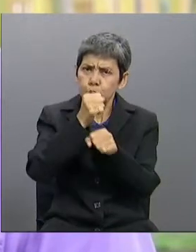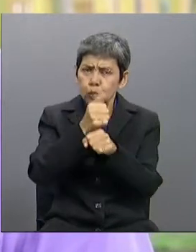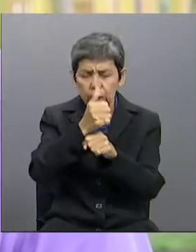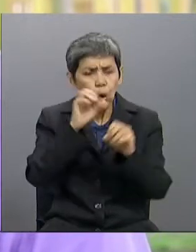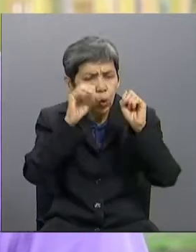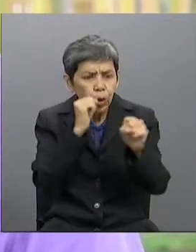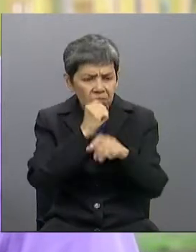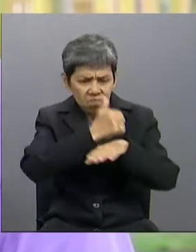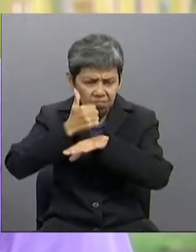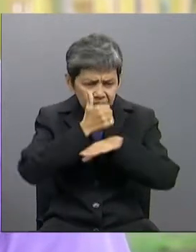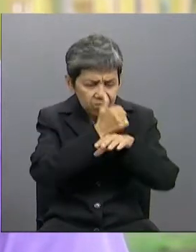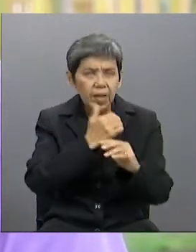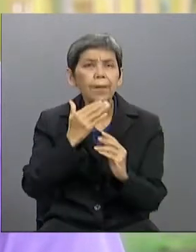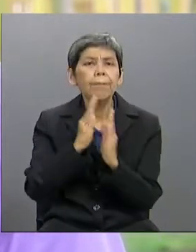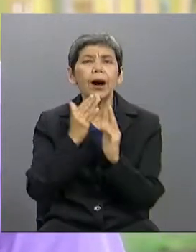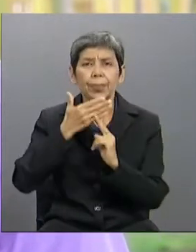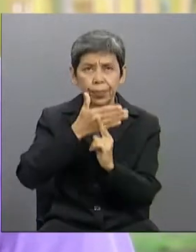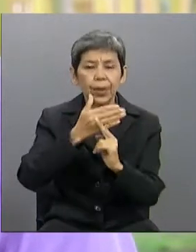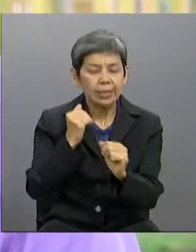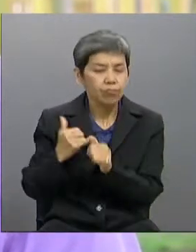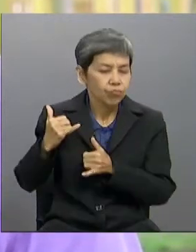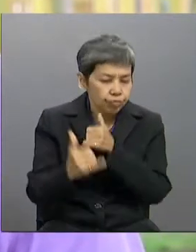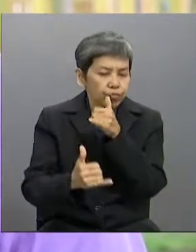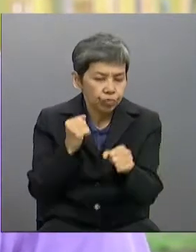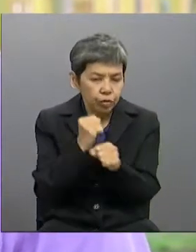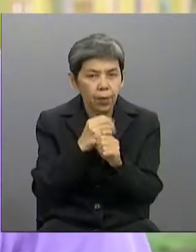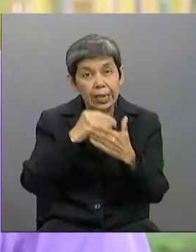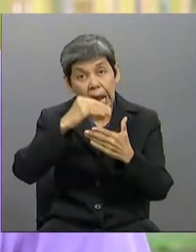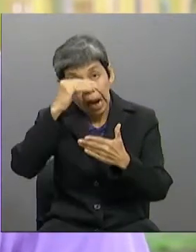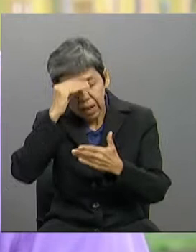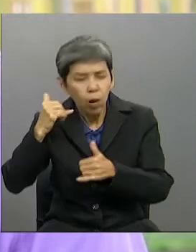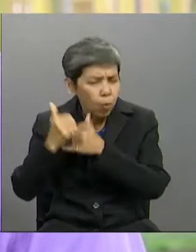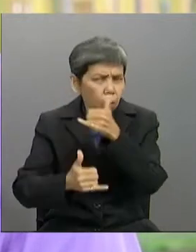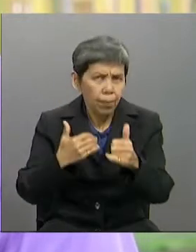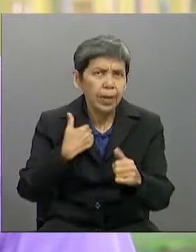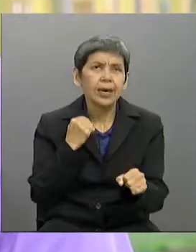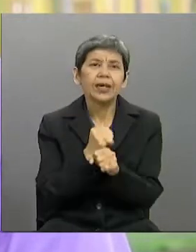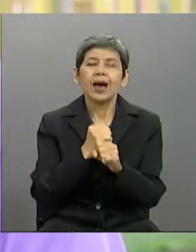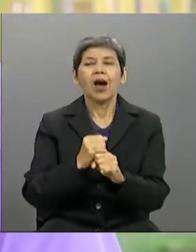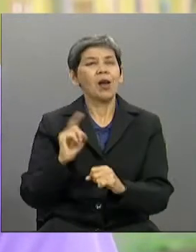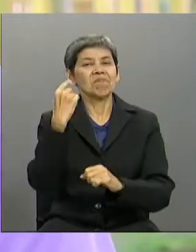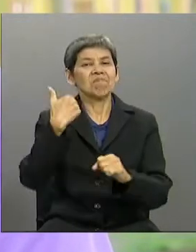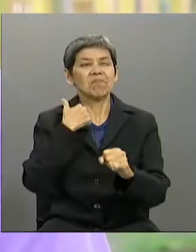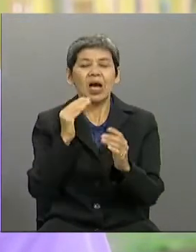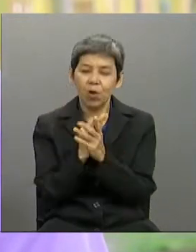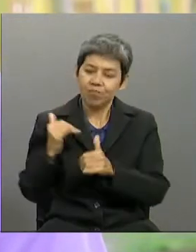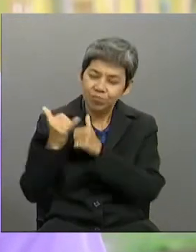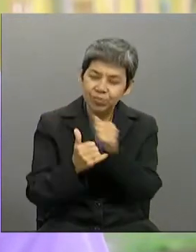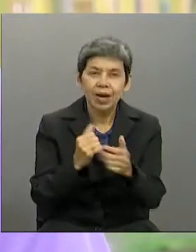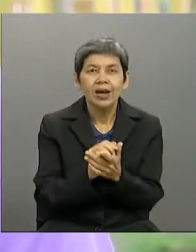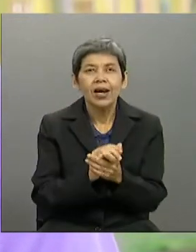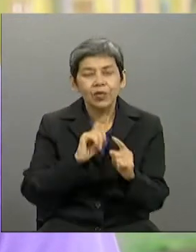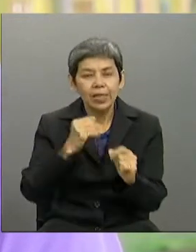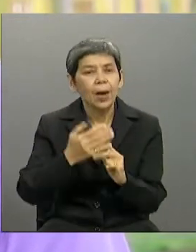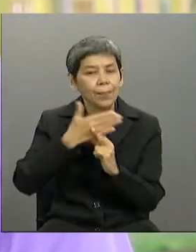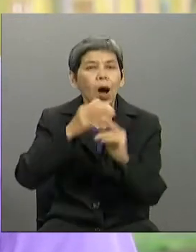ครูเป็นผู้นำในการทอดผ้าป่าก็มาร่วมทั้งลูกศิษย์ลูกหาไม่เคยร่วมรุ่นก็เลยเป็นประวัติศาสตร์ว่ามันร่วมรุ่นกันไปทำผ้าป่าให้